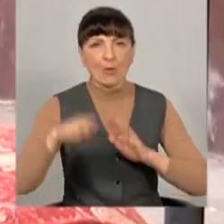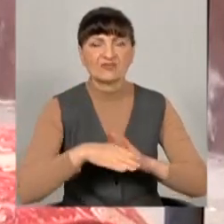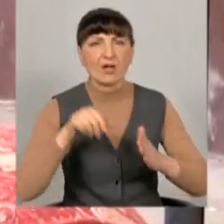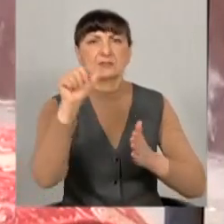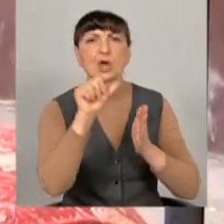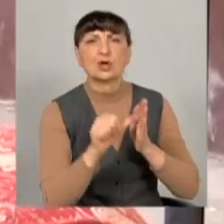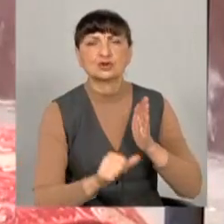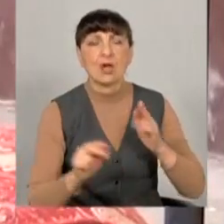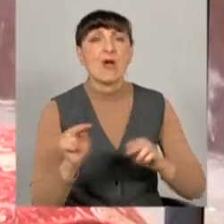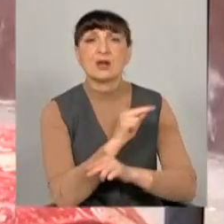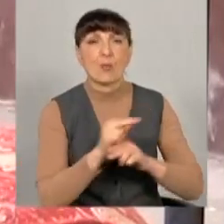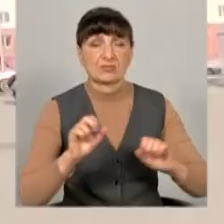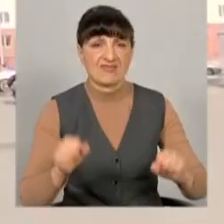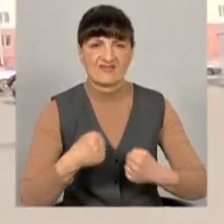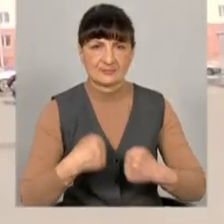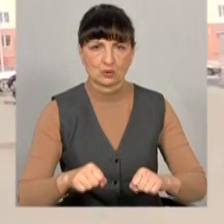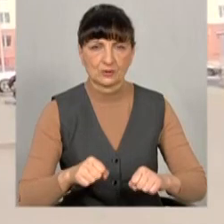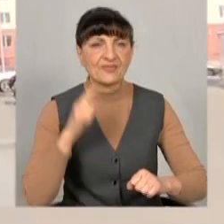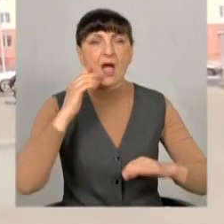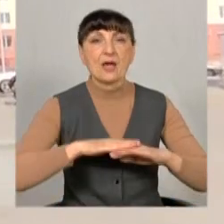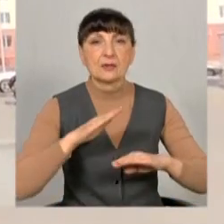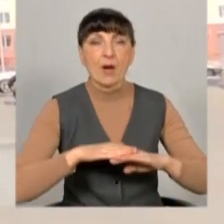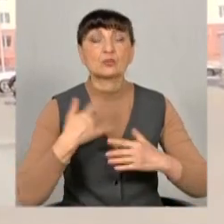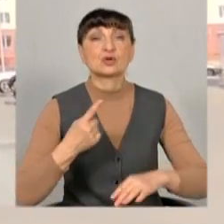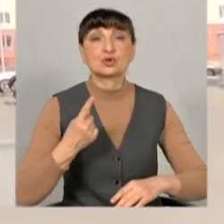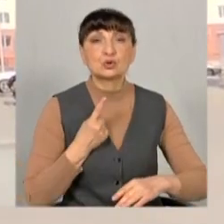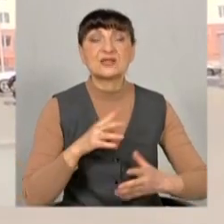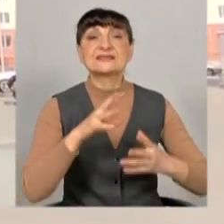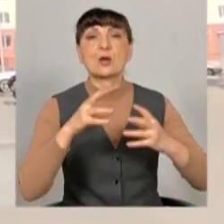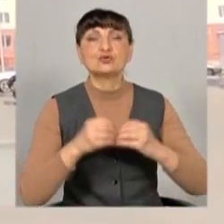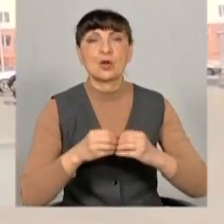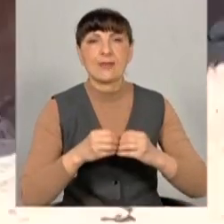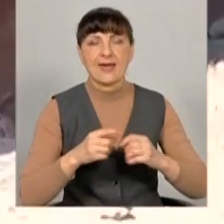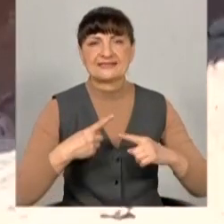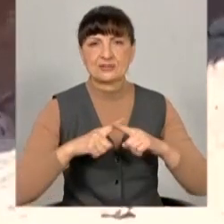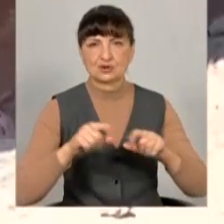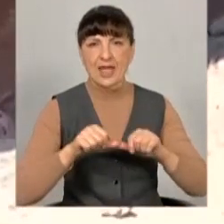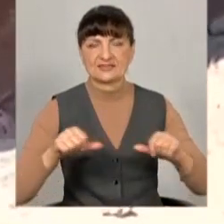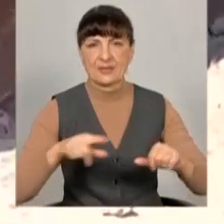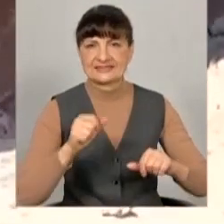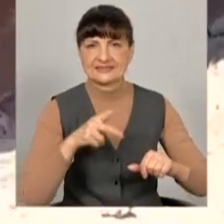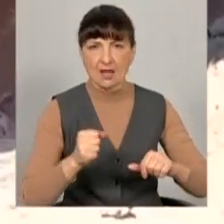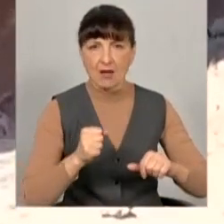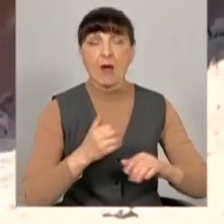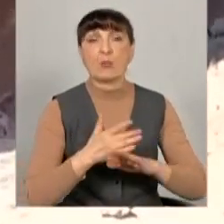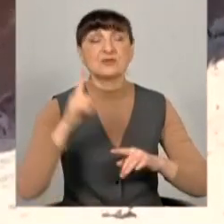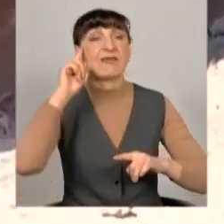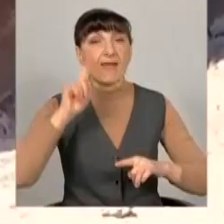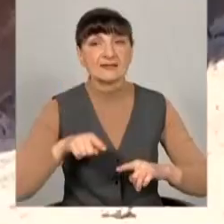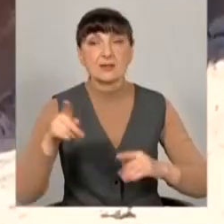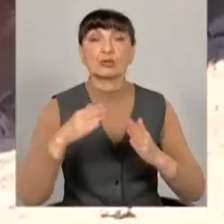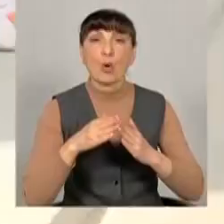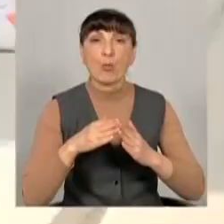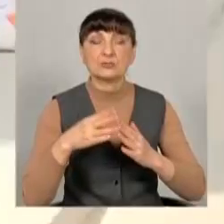трещинах и ремонту уже не подлежит. В Акимате тем временем ждут заключения технической экспертизы, после чего станет ясно, освободят